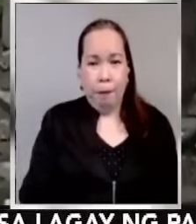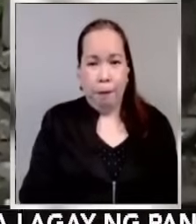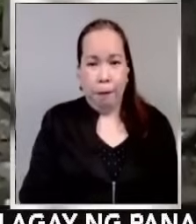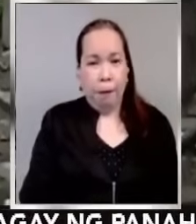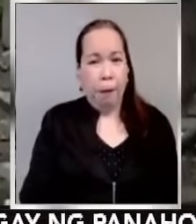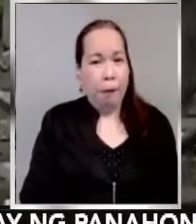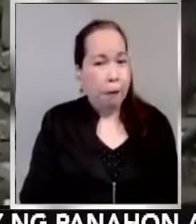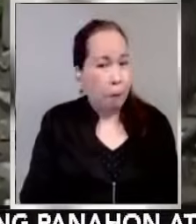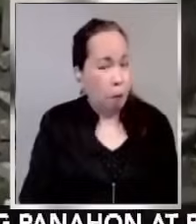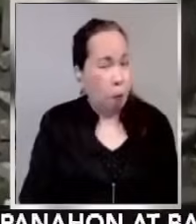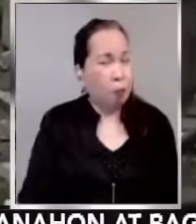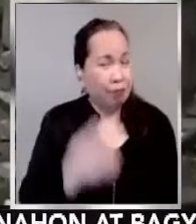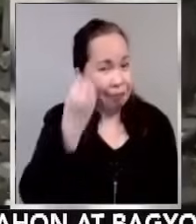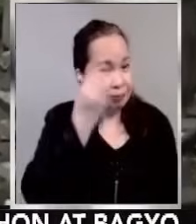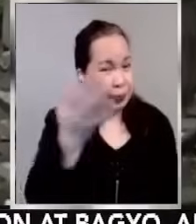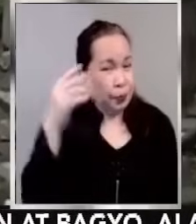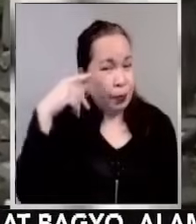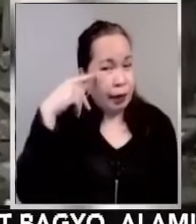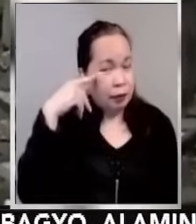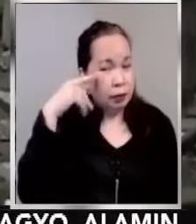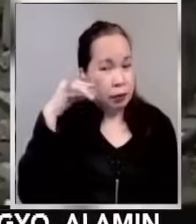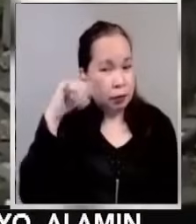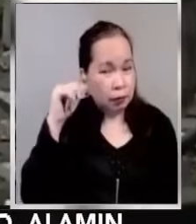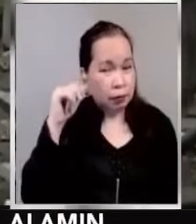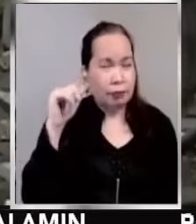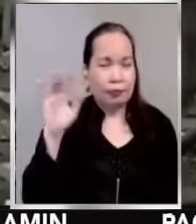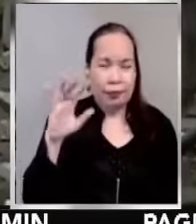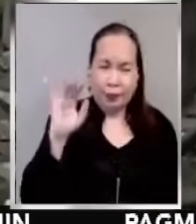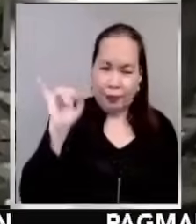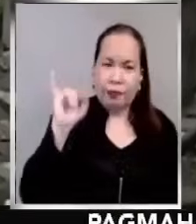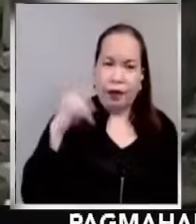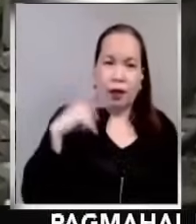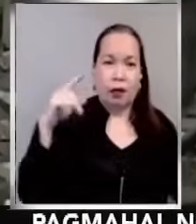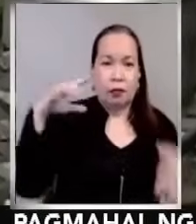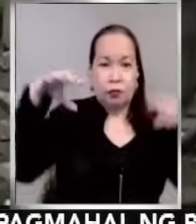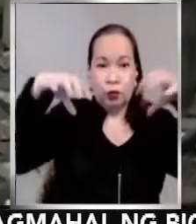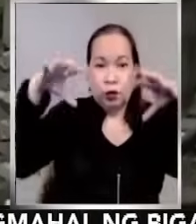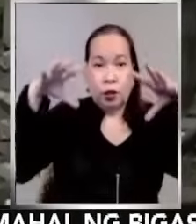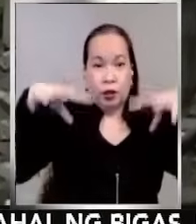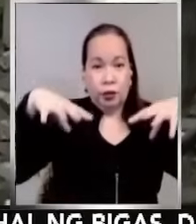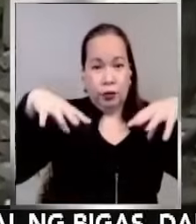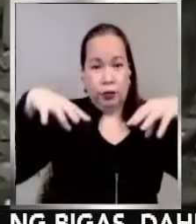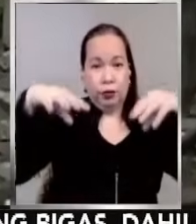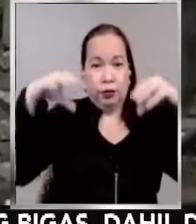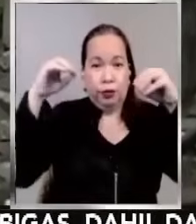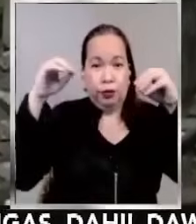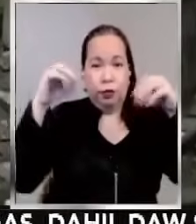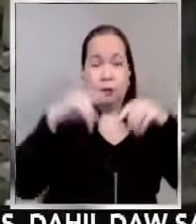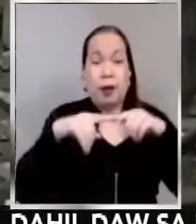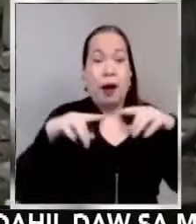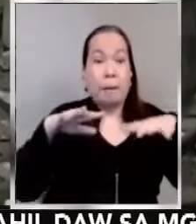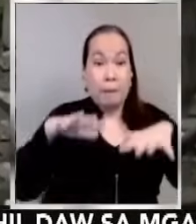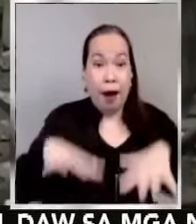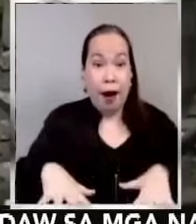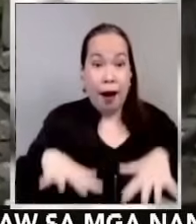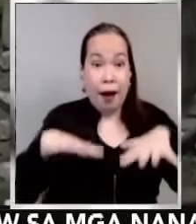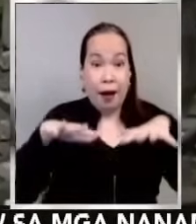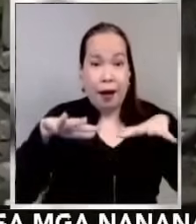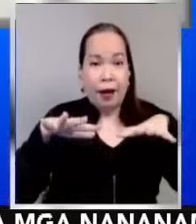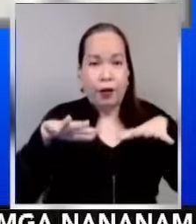Pia Ivan, sa ngayon ay tumila na yung ulan dito sa Quezon City at umupa na rin yung baha na inireport natin kanina. Pia